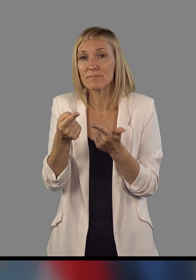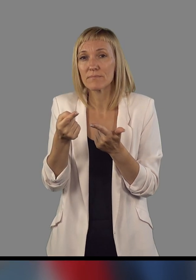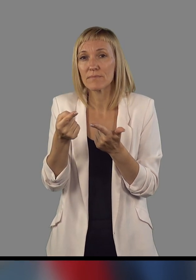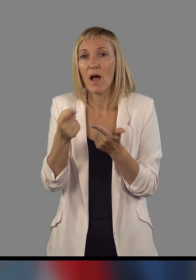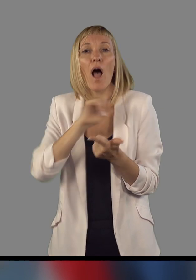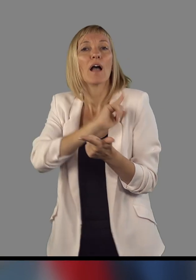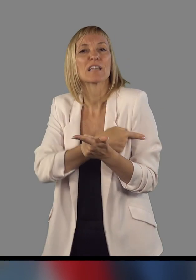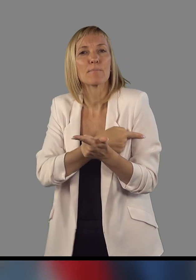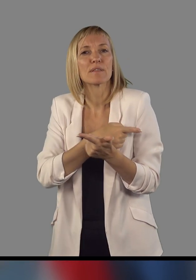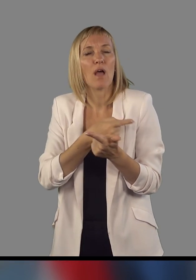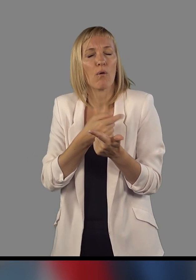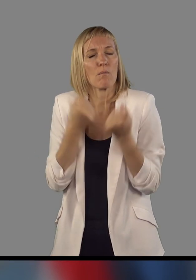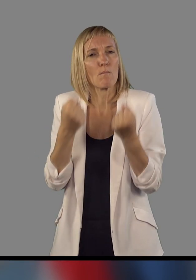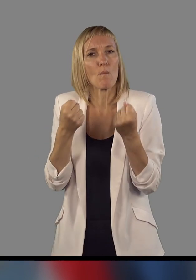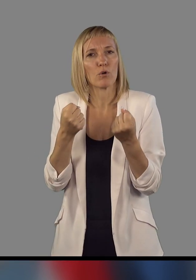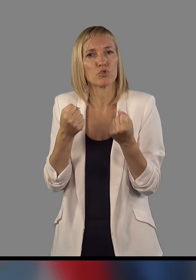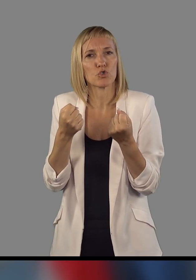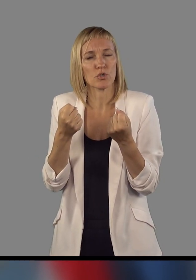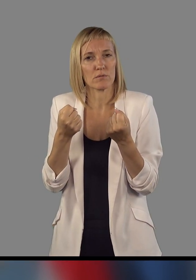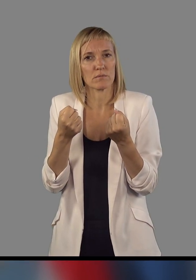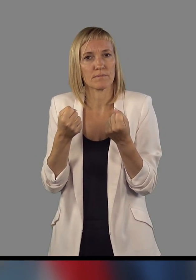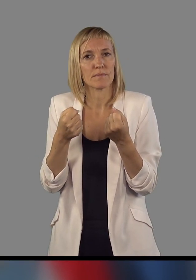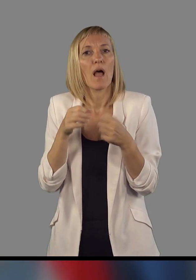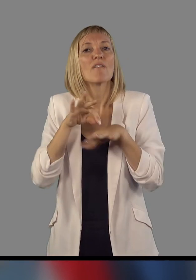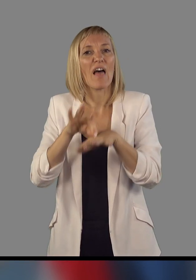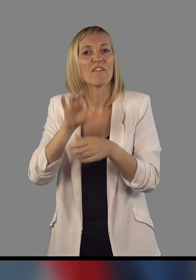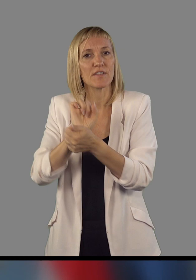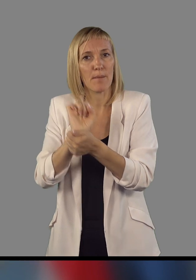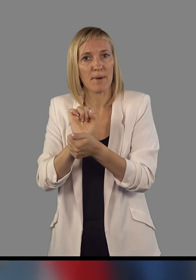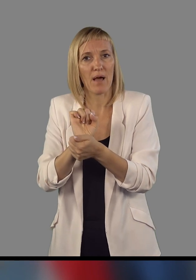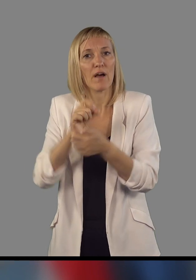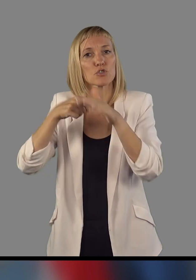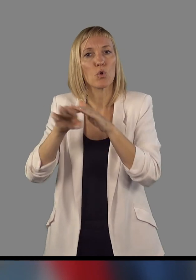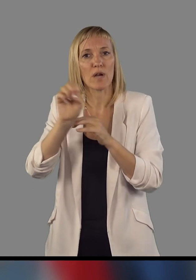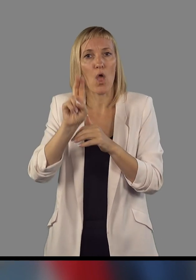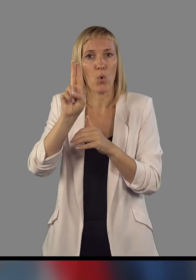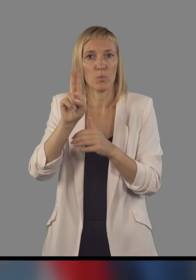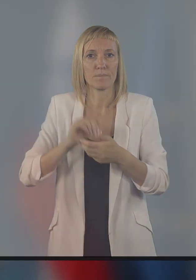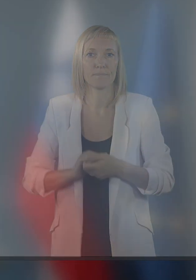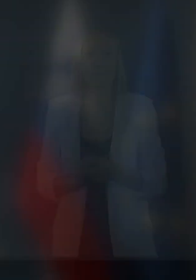omenili, se pravi krepitev vladavine prava in pa temeljnih vrednot v Evropski uniji.